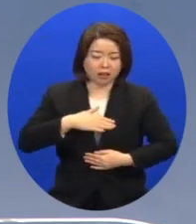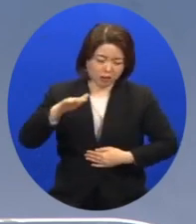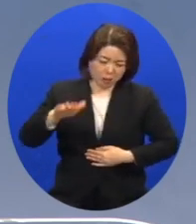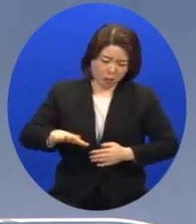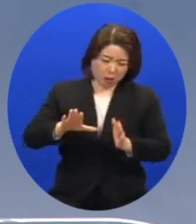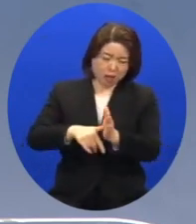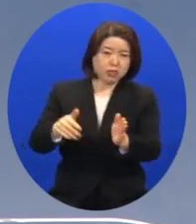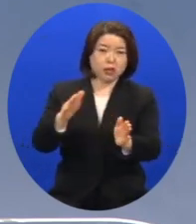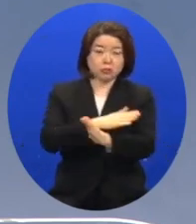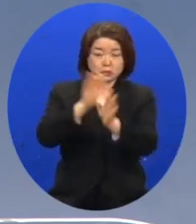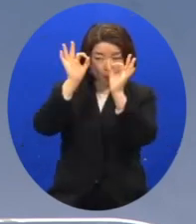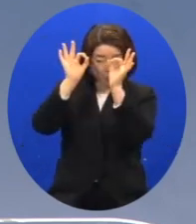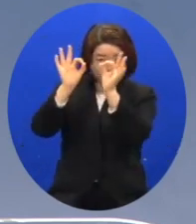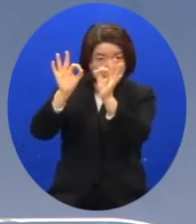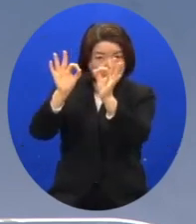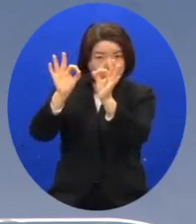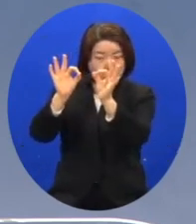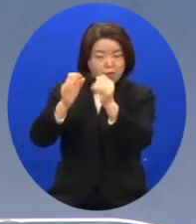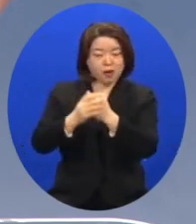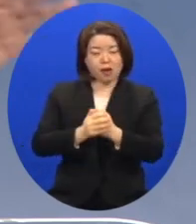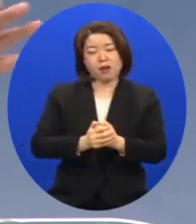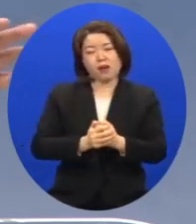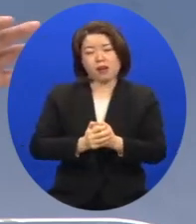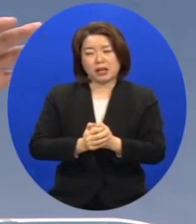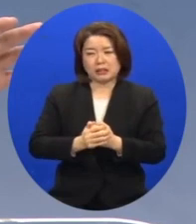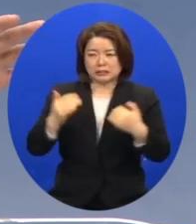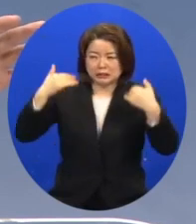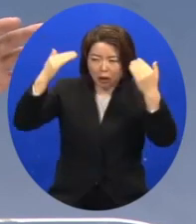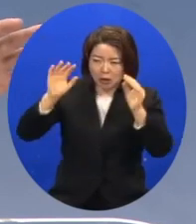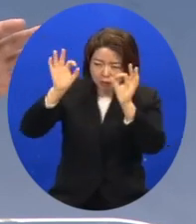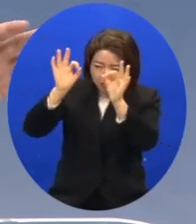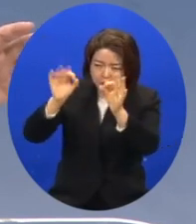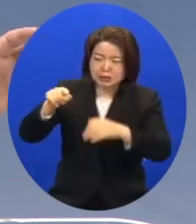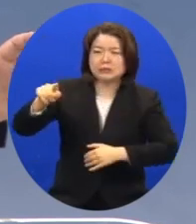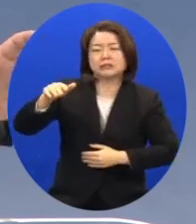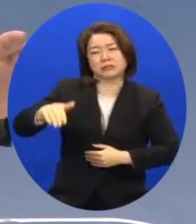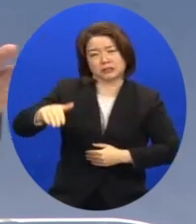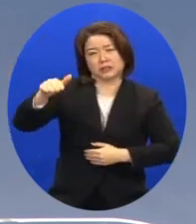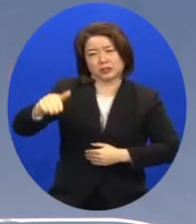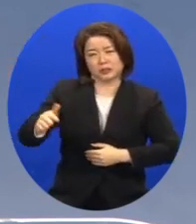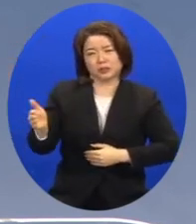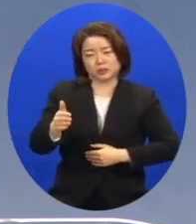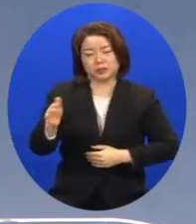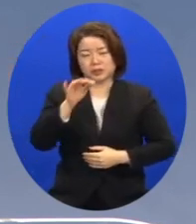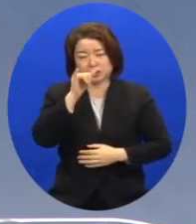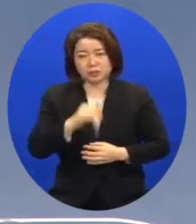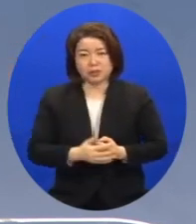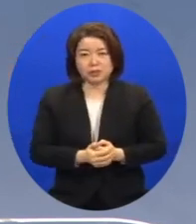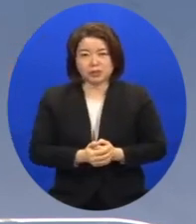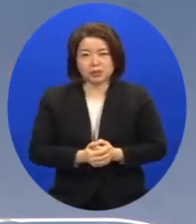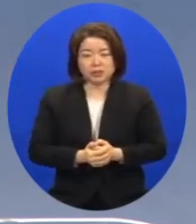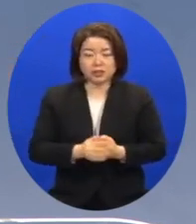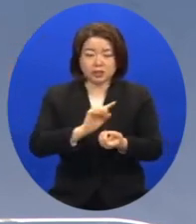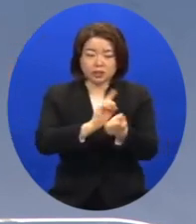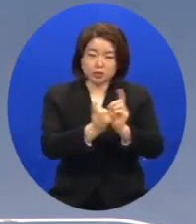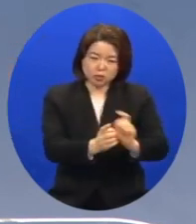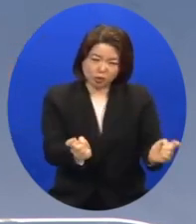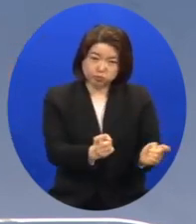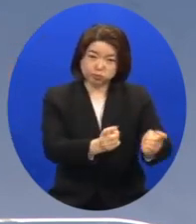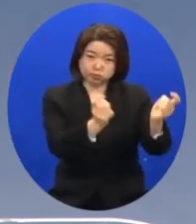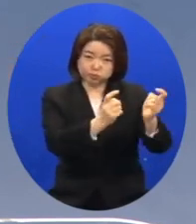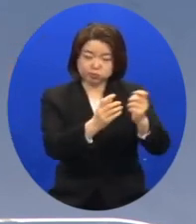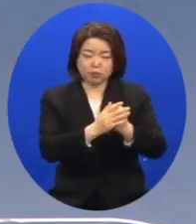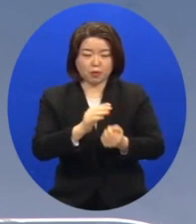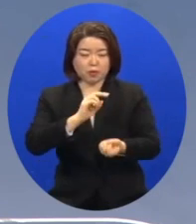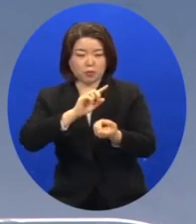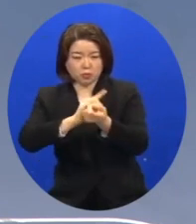교회의 어른들은 그런 수준이었습니다 그렇게 서로 싸우고 그리고 서로